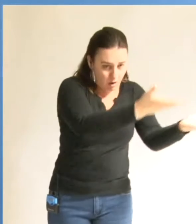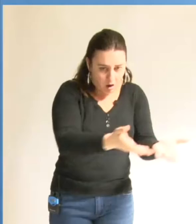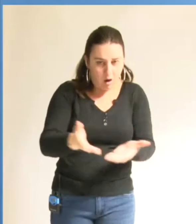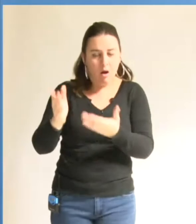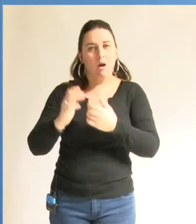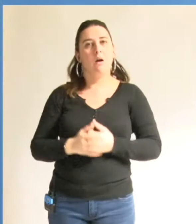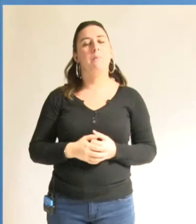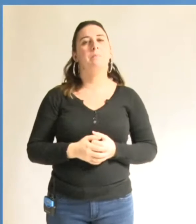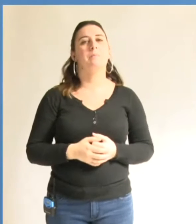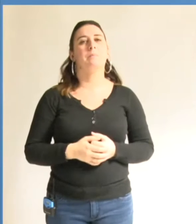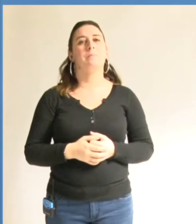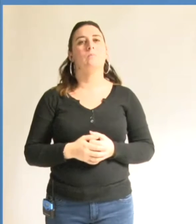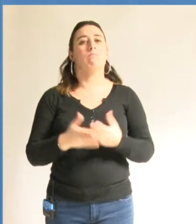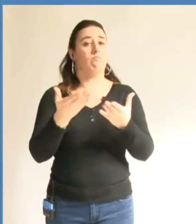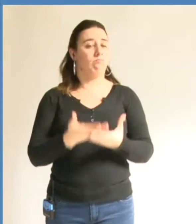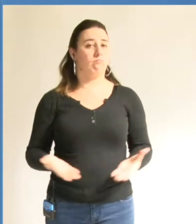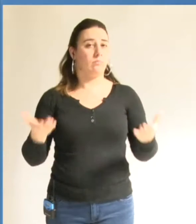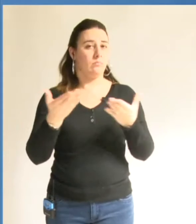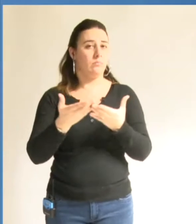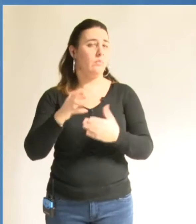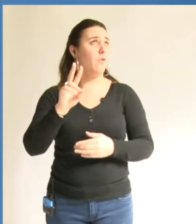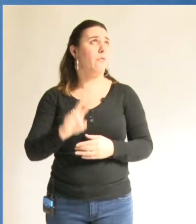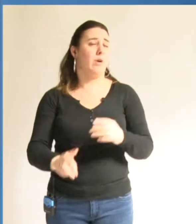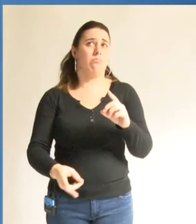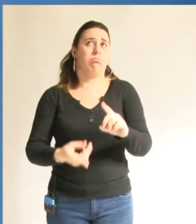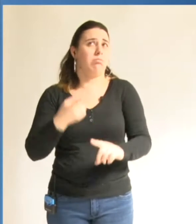lancés. Dans ce domaine essentiel,